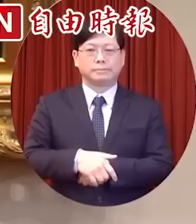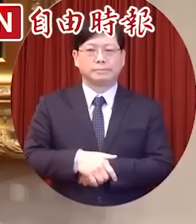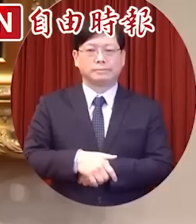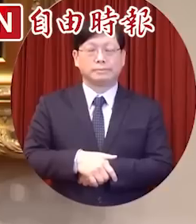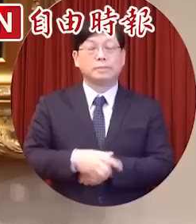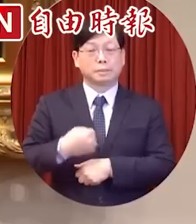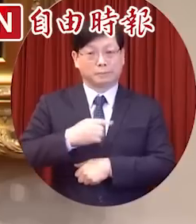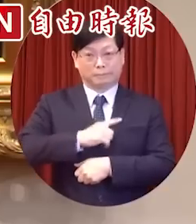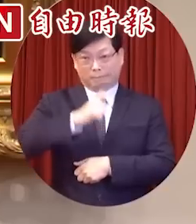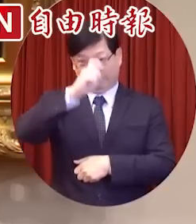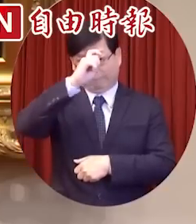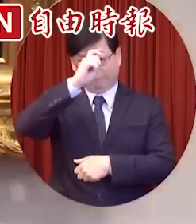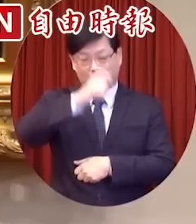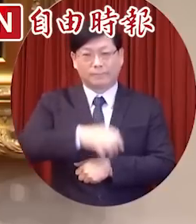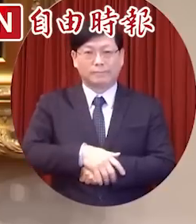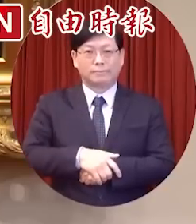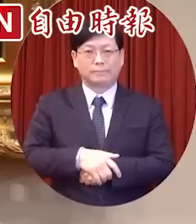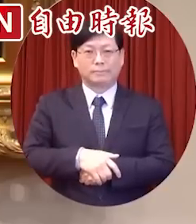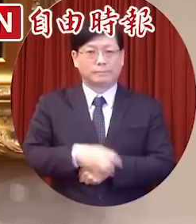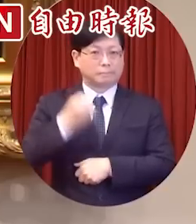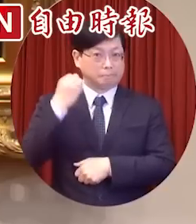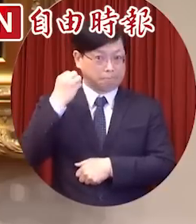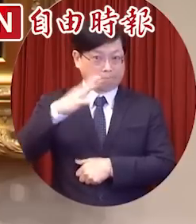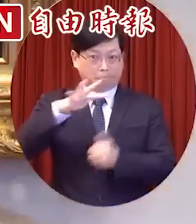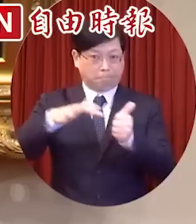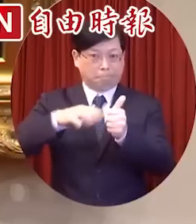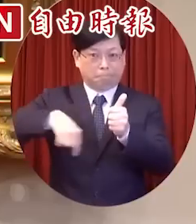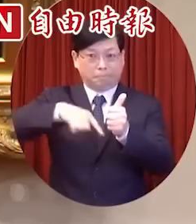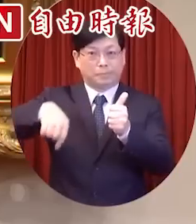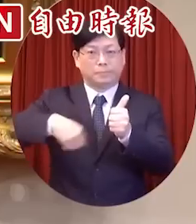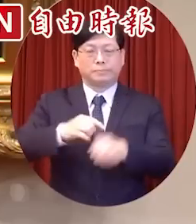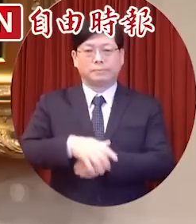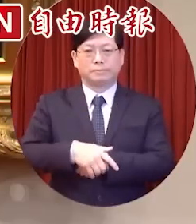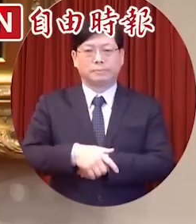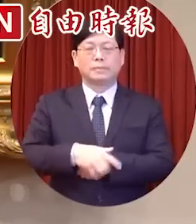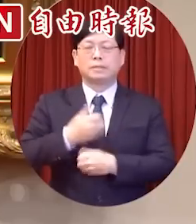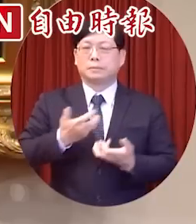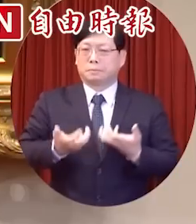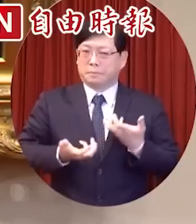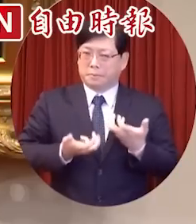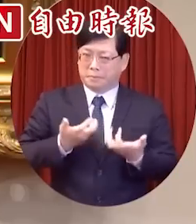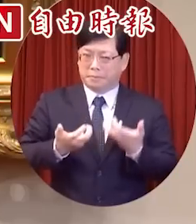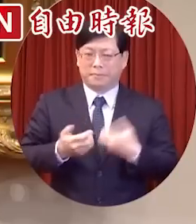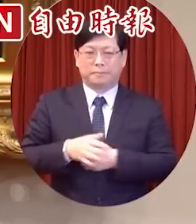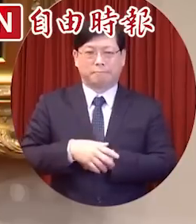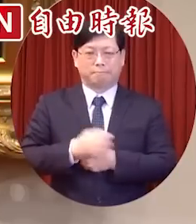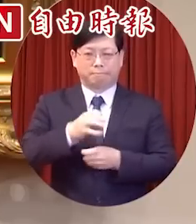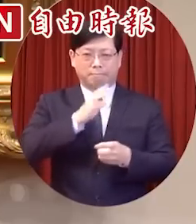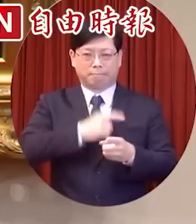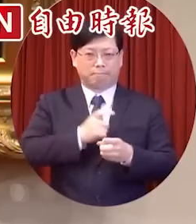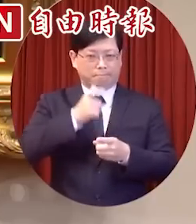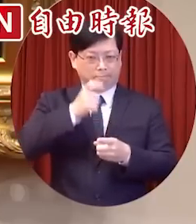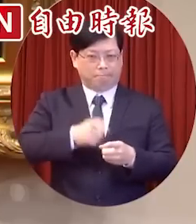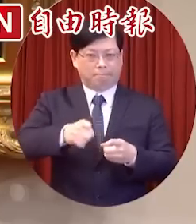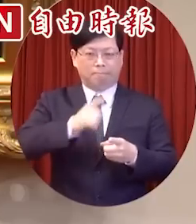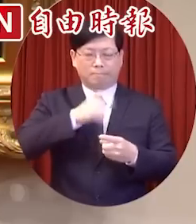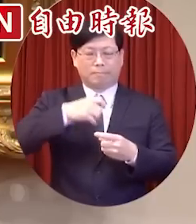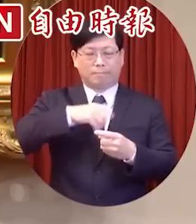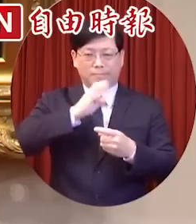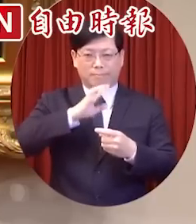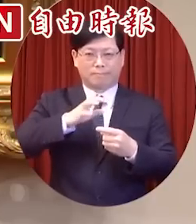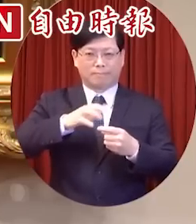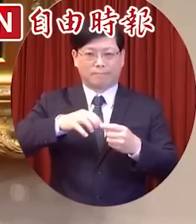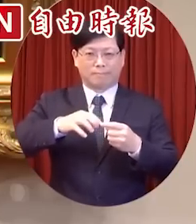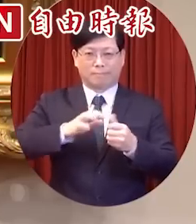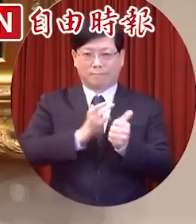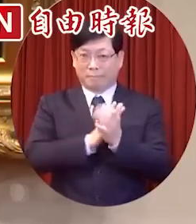作。我期许新的内阁团队是个温暖、坚韧的内阁，而